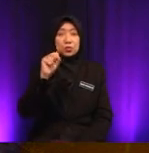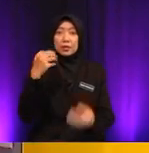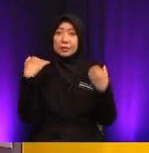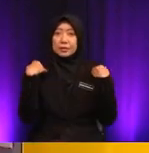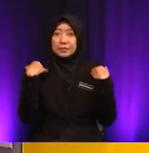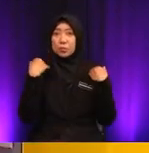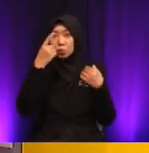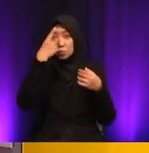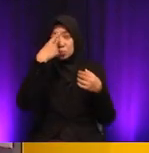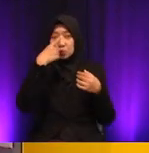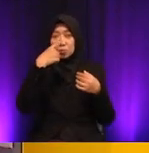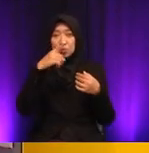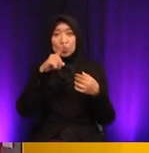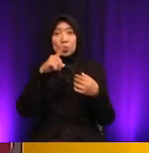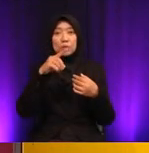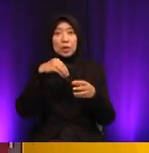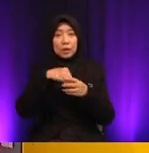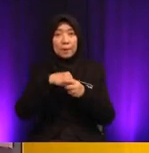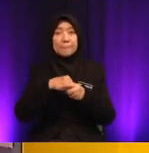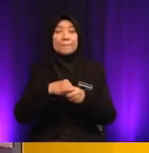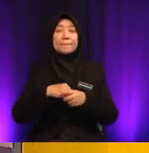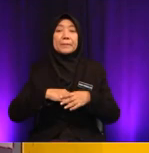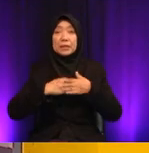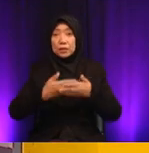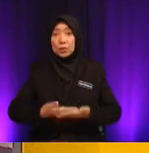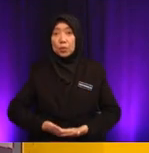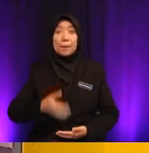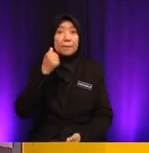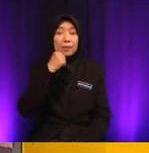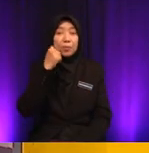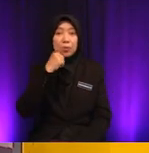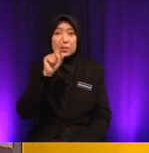orang perempuan saja ibu yang mengandung